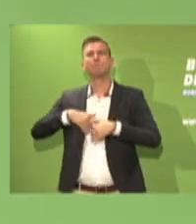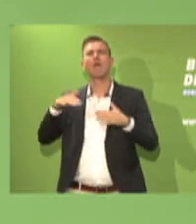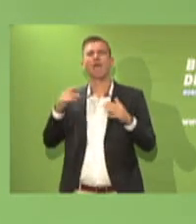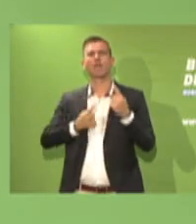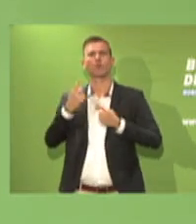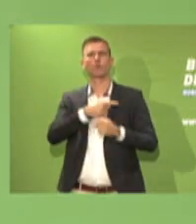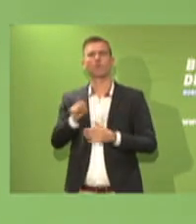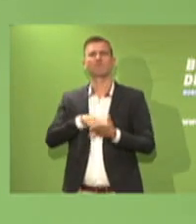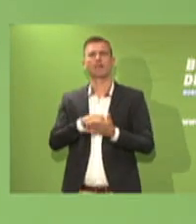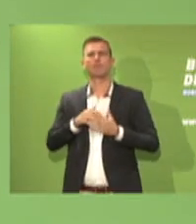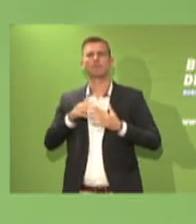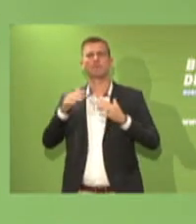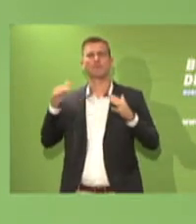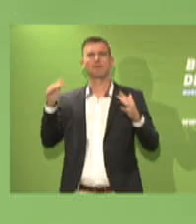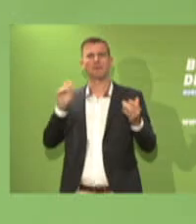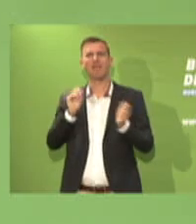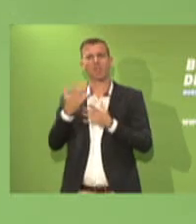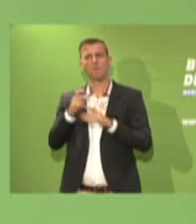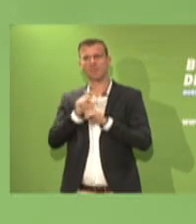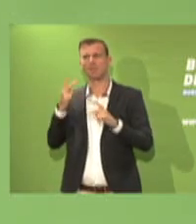berechtigt, dass wir dieses Thema hier setzen.